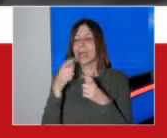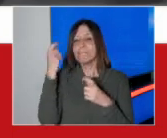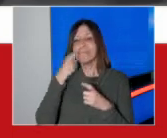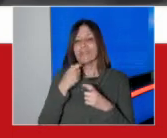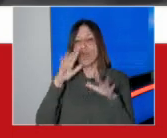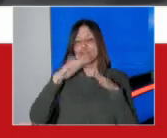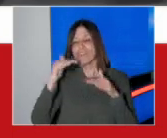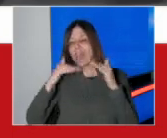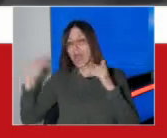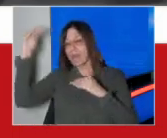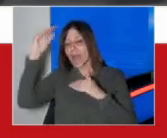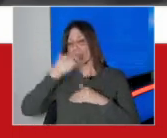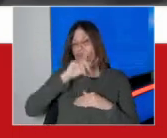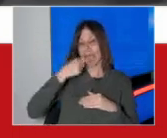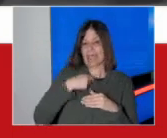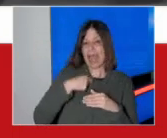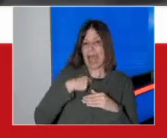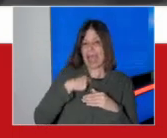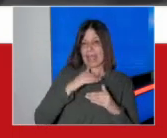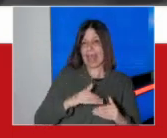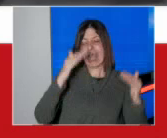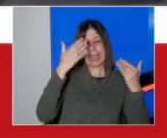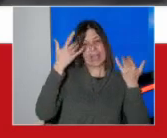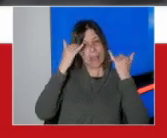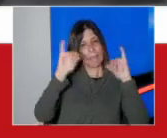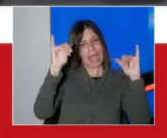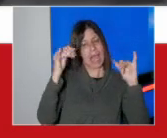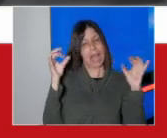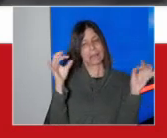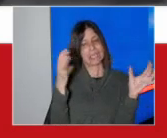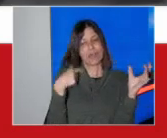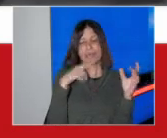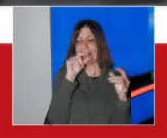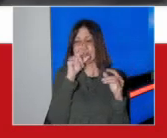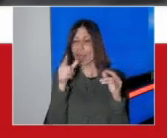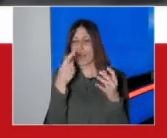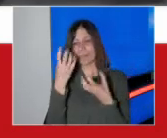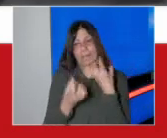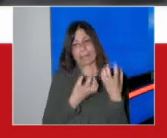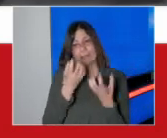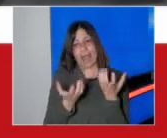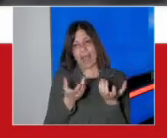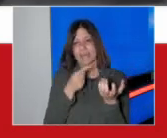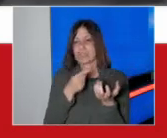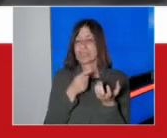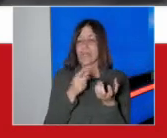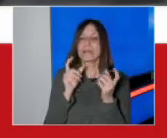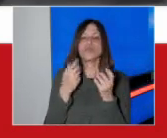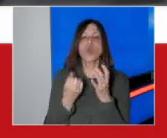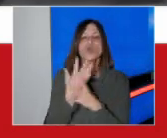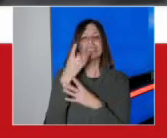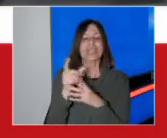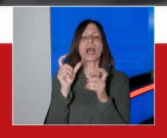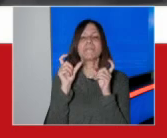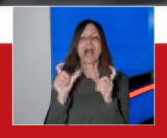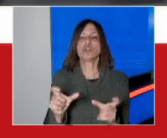למעלה, ואוסרת עליי לגדל פרה בסלון, ועליך לגדל תרנגולת במדבר. וזה פשוט יוצר